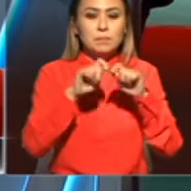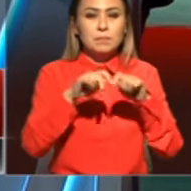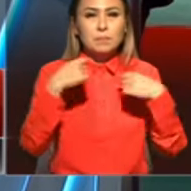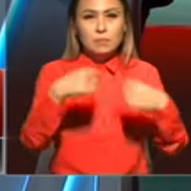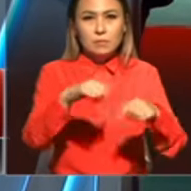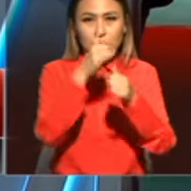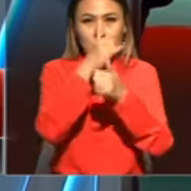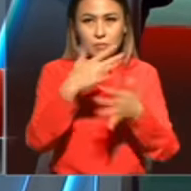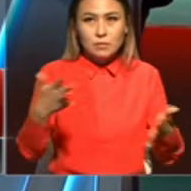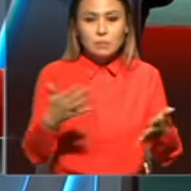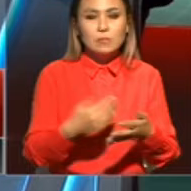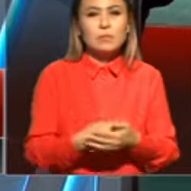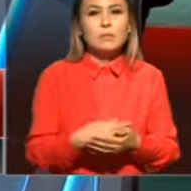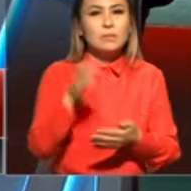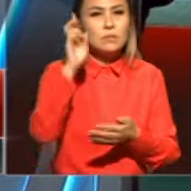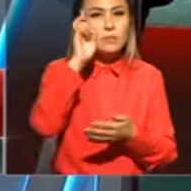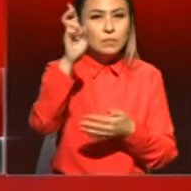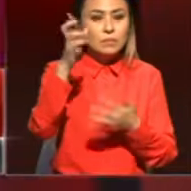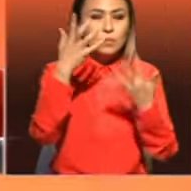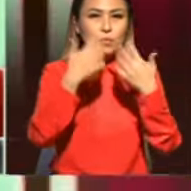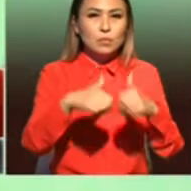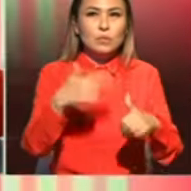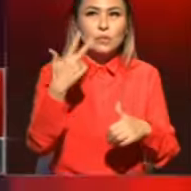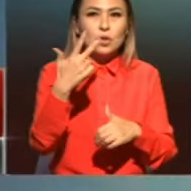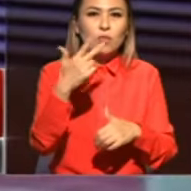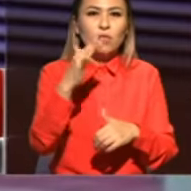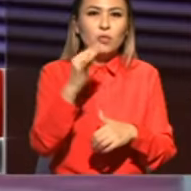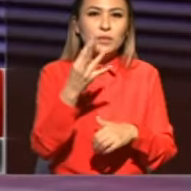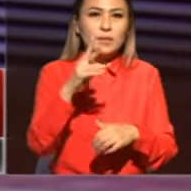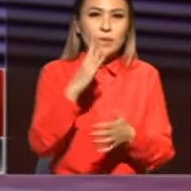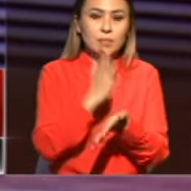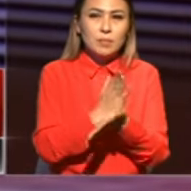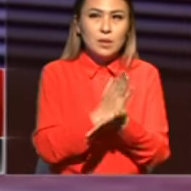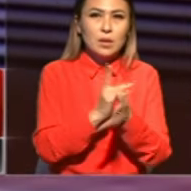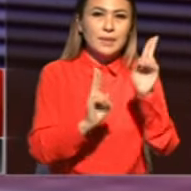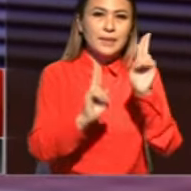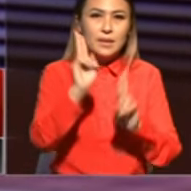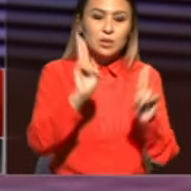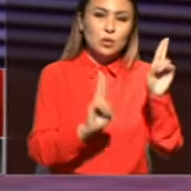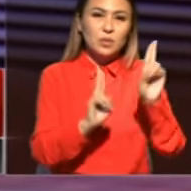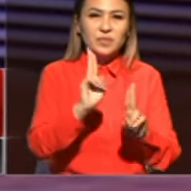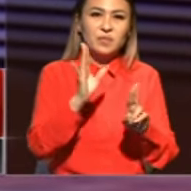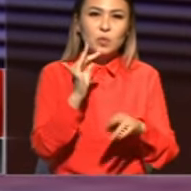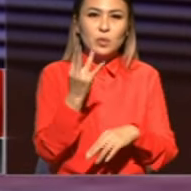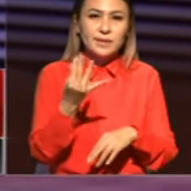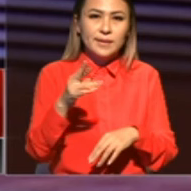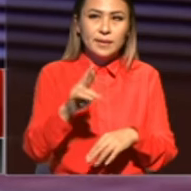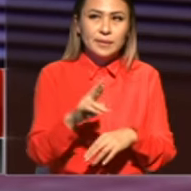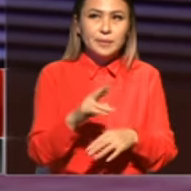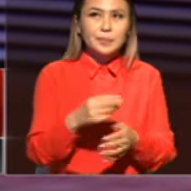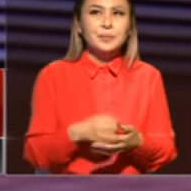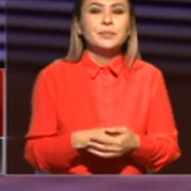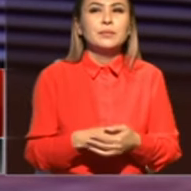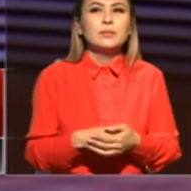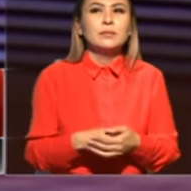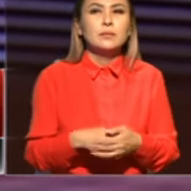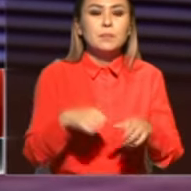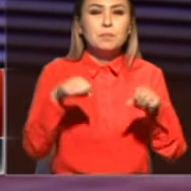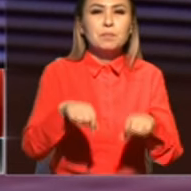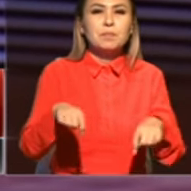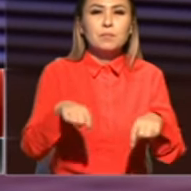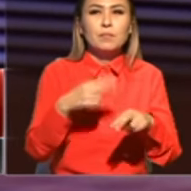Мен ойлаймын, мемлекеттік бюджетте 3 функция мемлекет атқарады. Бірінші дәстүрлі функция жаңағы өзіңіз білесіз, құқық